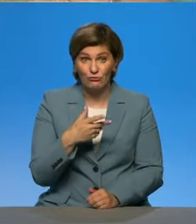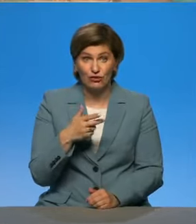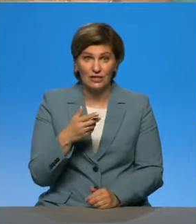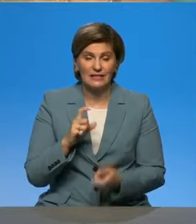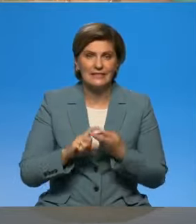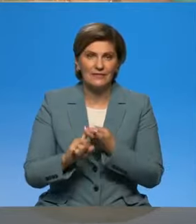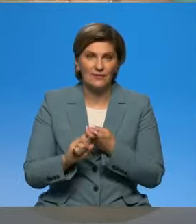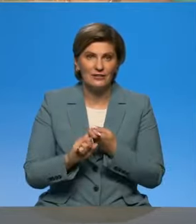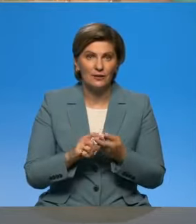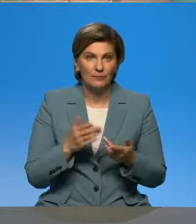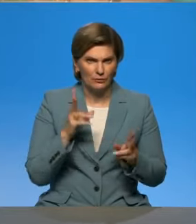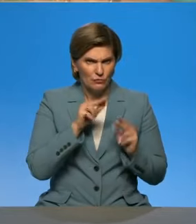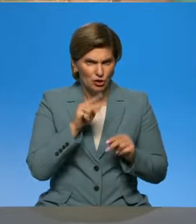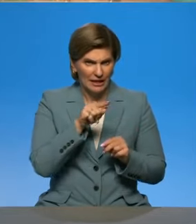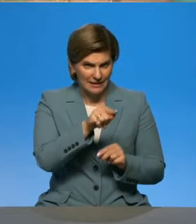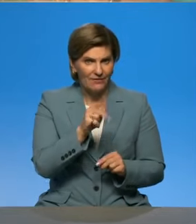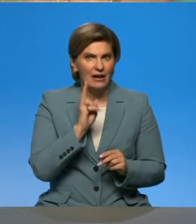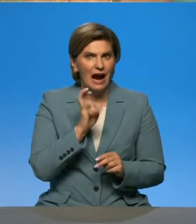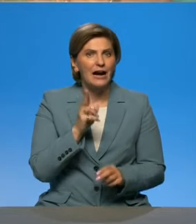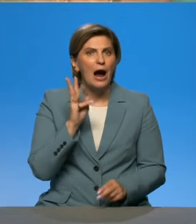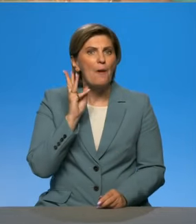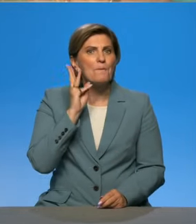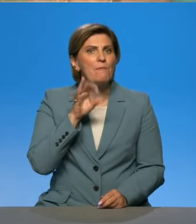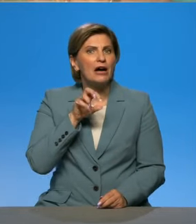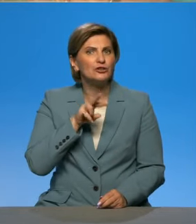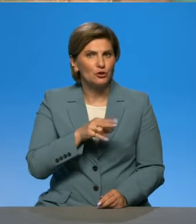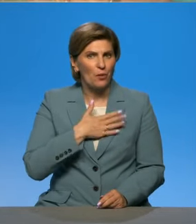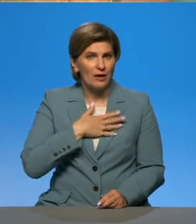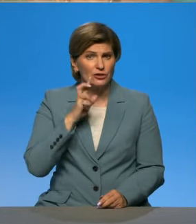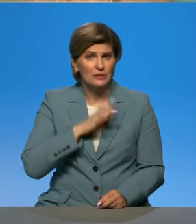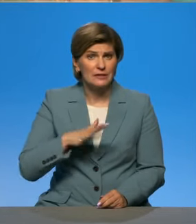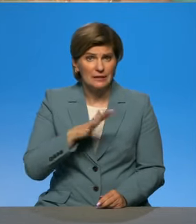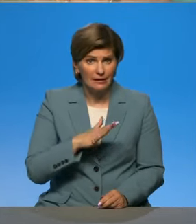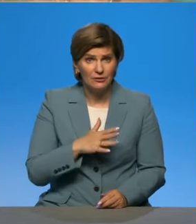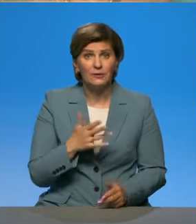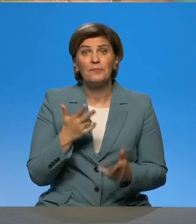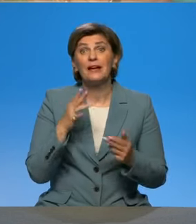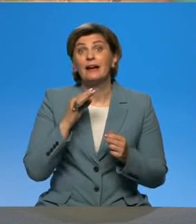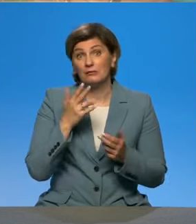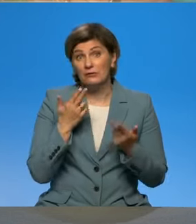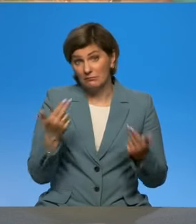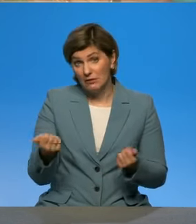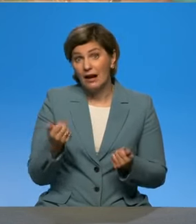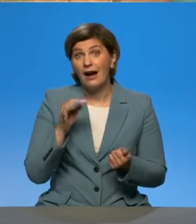по сути, такой. Ну, для них, да, абсолютно. Культурный, да. И как здесь я посол моих друзей-папуасов,